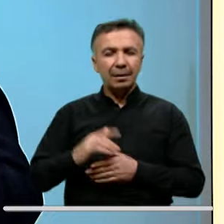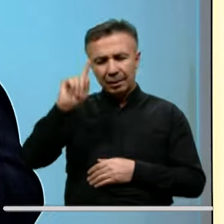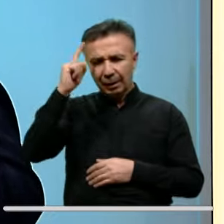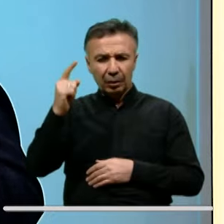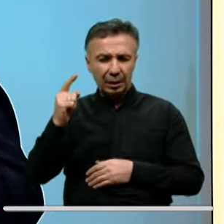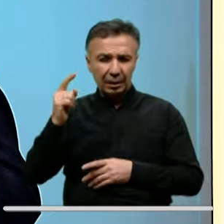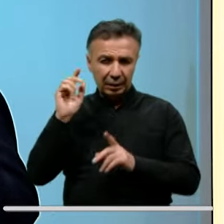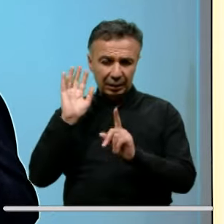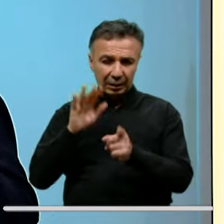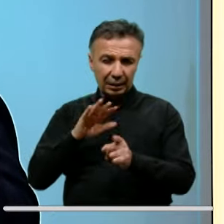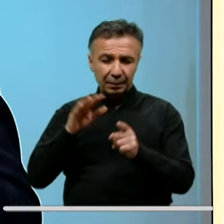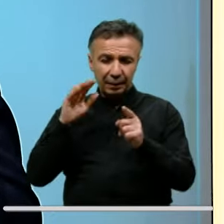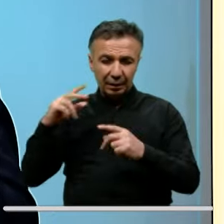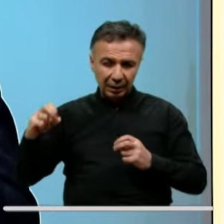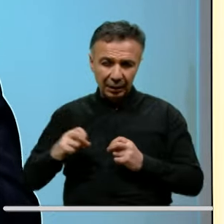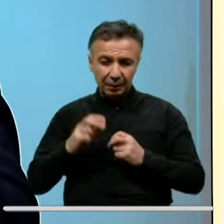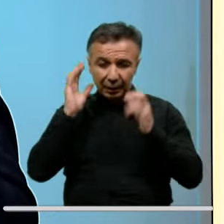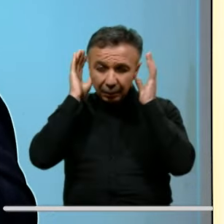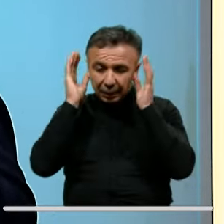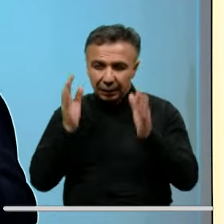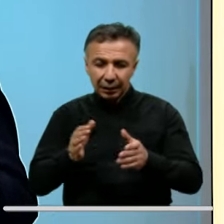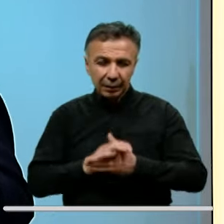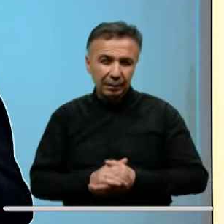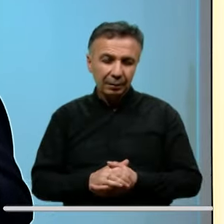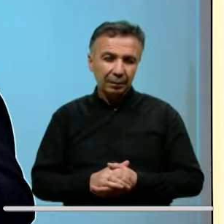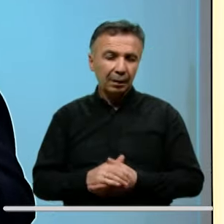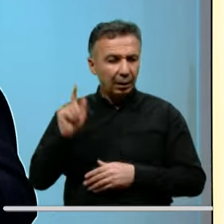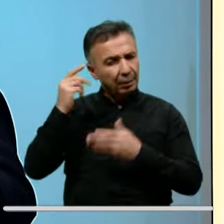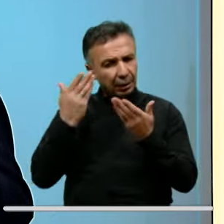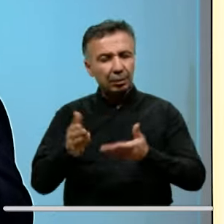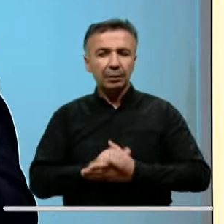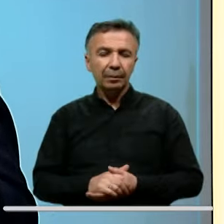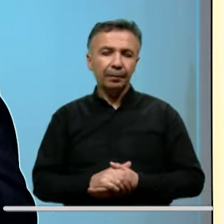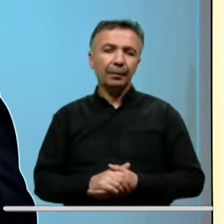kılmalıdır. Peki kılındı diyelim. Bu namaz nedir? Geçerlidir.